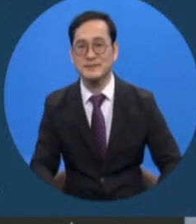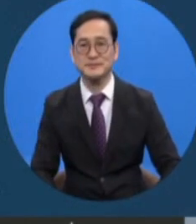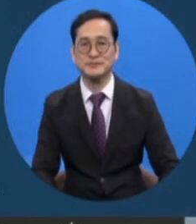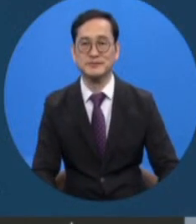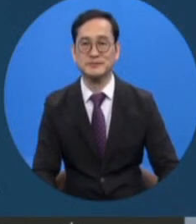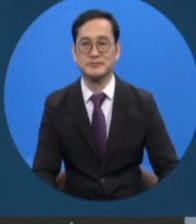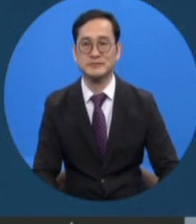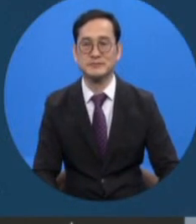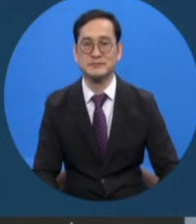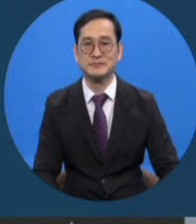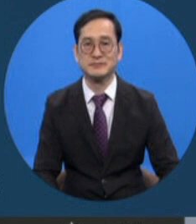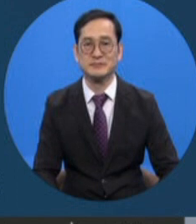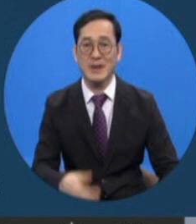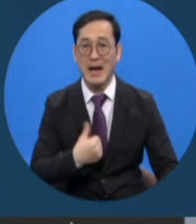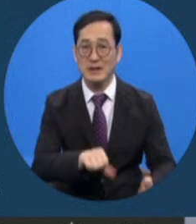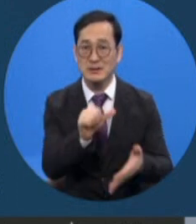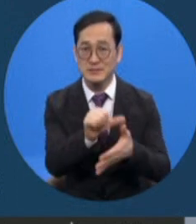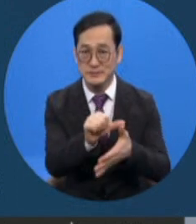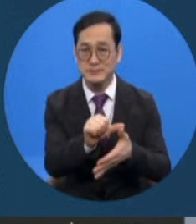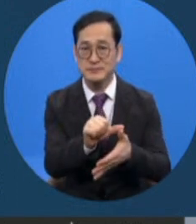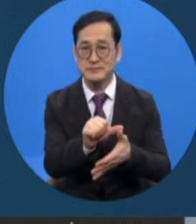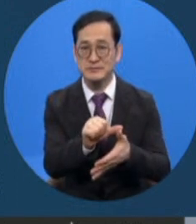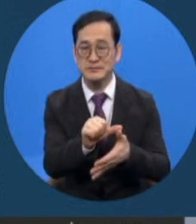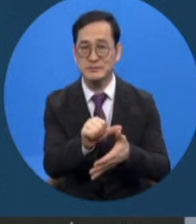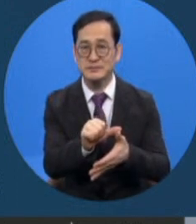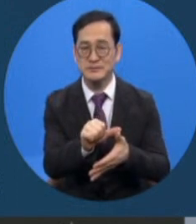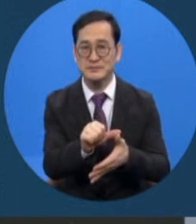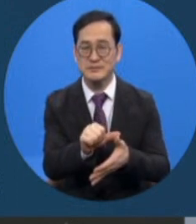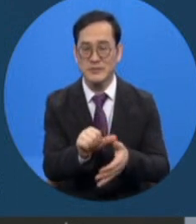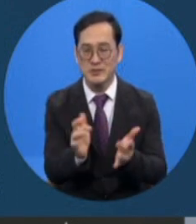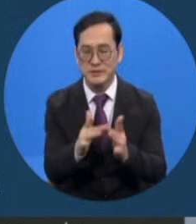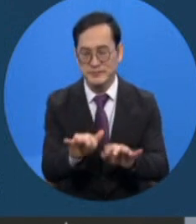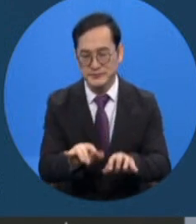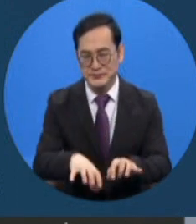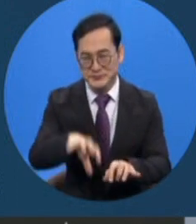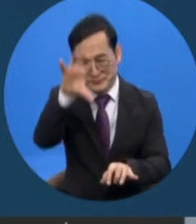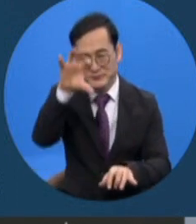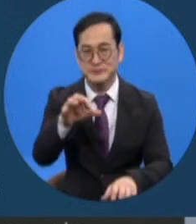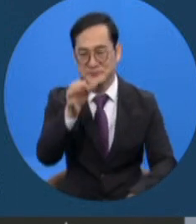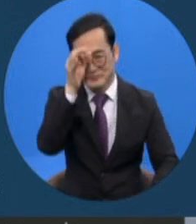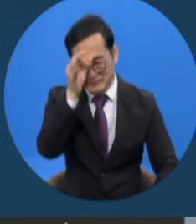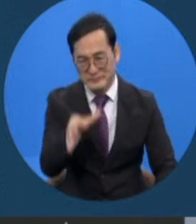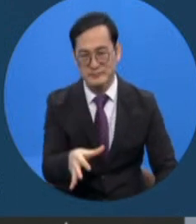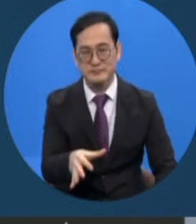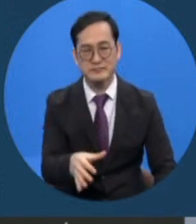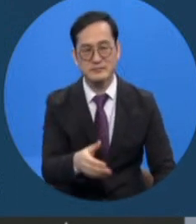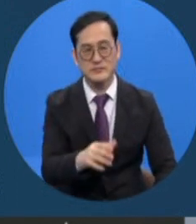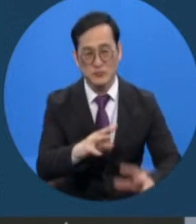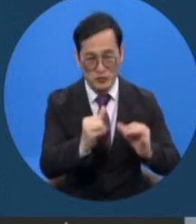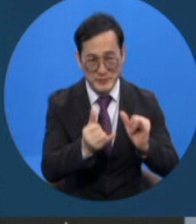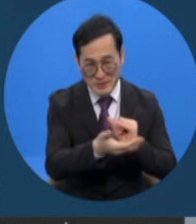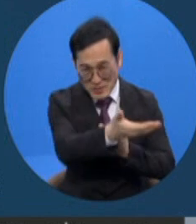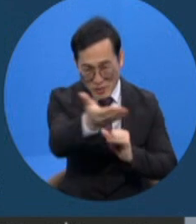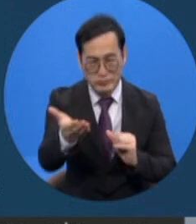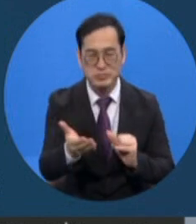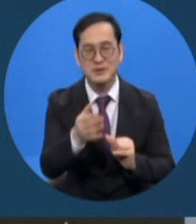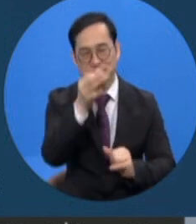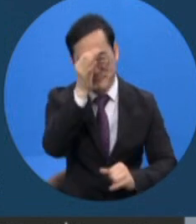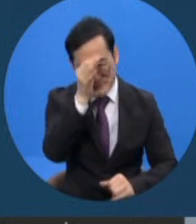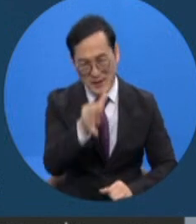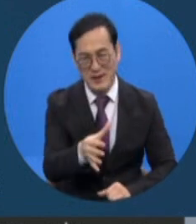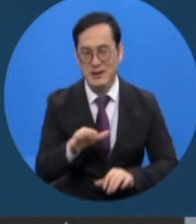자 그러자 이재명 후보의 장남이 직접 사과문을 올렸어요. 저의 부적절한 처신으로 상처 입고 실망하신 분들께 사과. 이번 일을